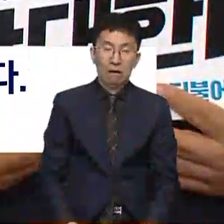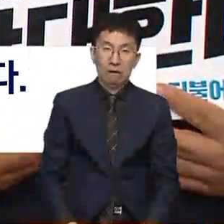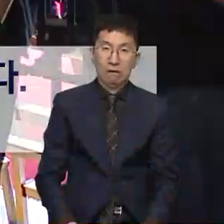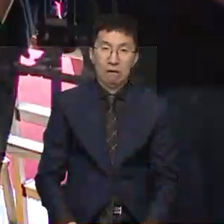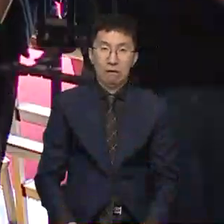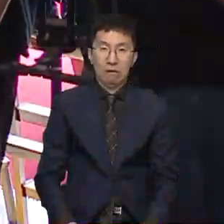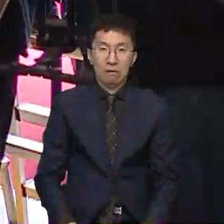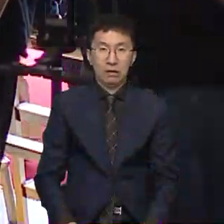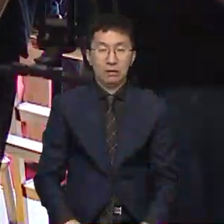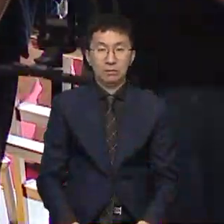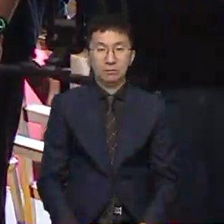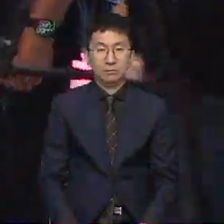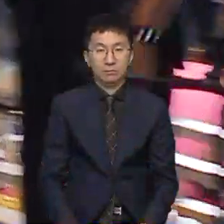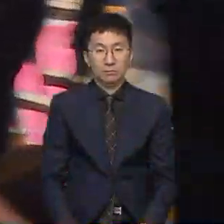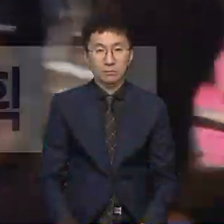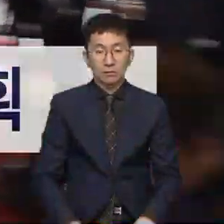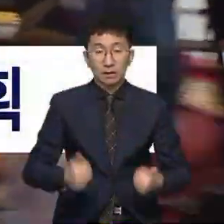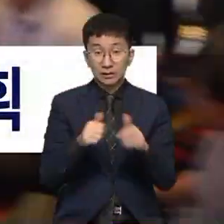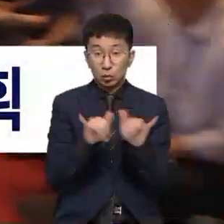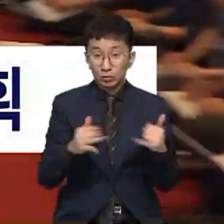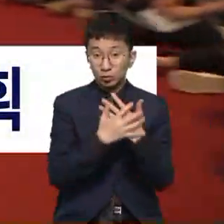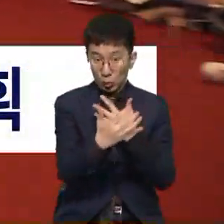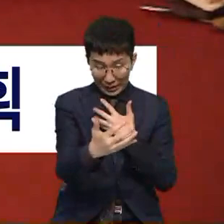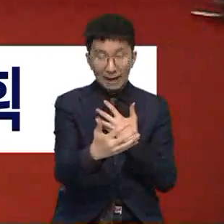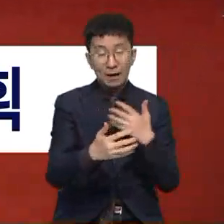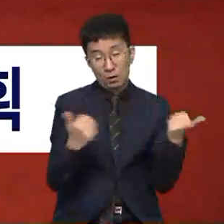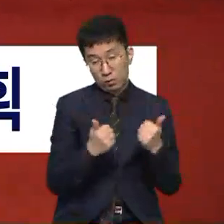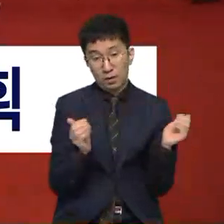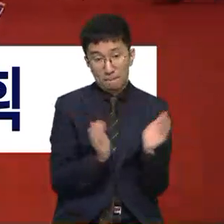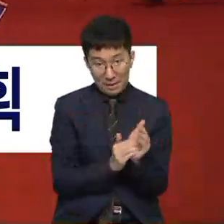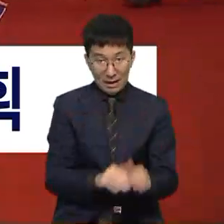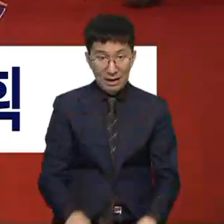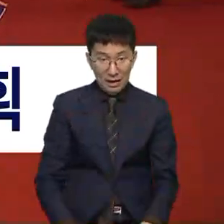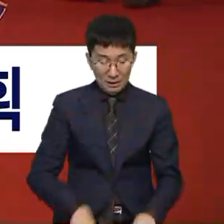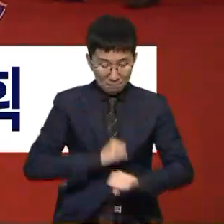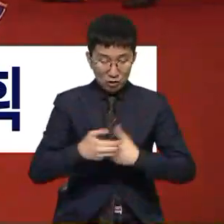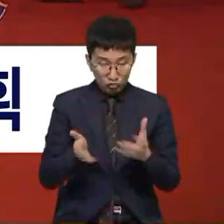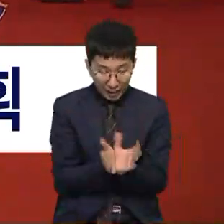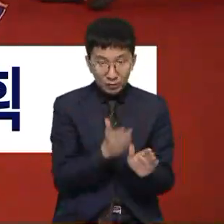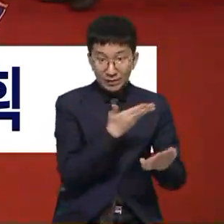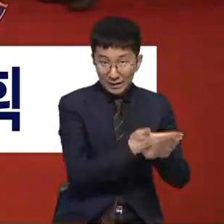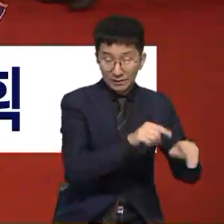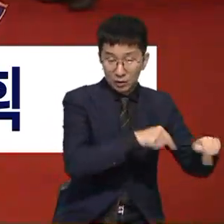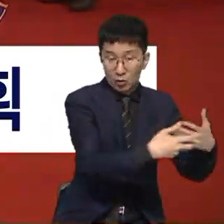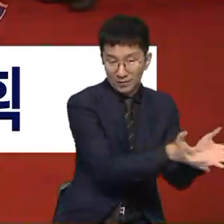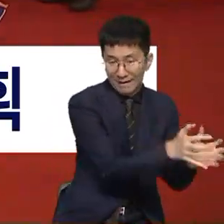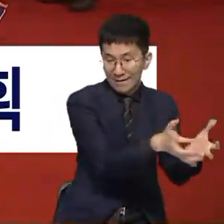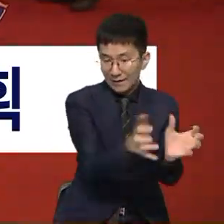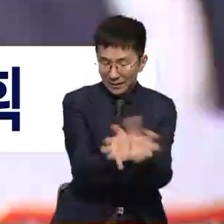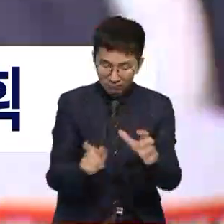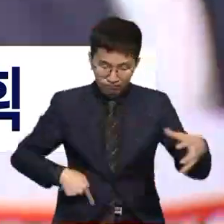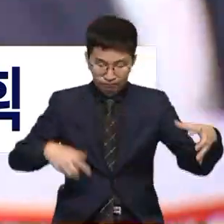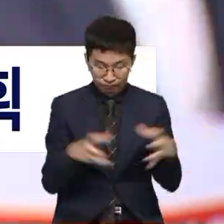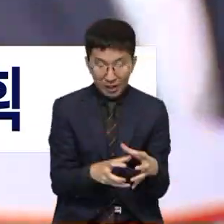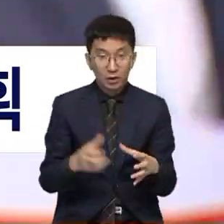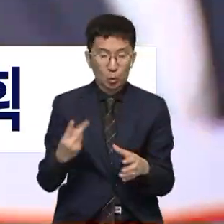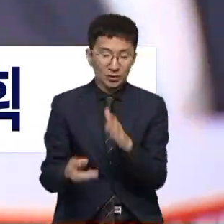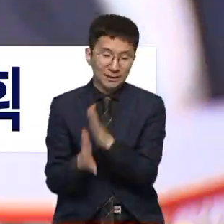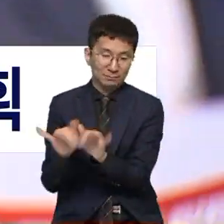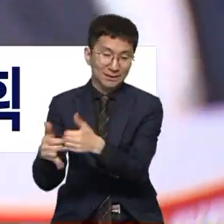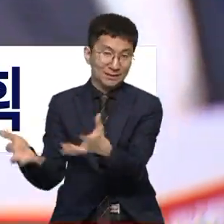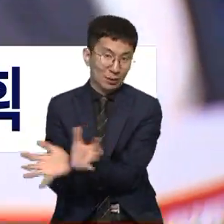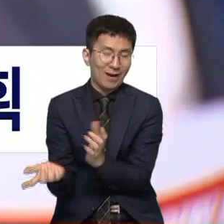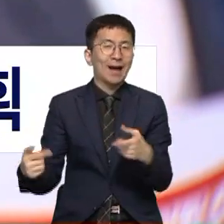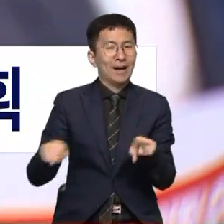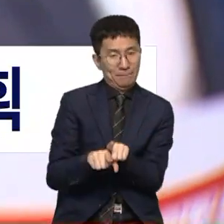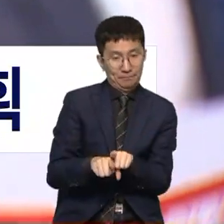것입니다. 의원총회 끝에 민주당은 야 3당 시민사회와 연대의 규탄 대회를 열고 의원들을 유엔